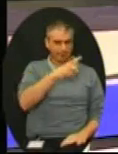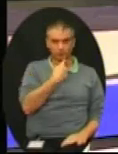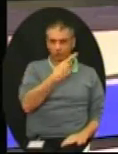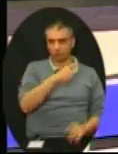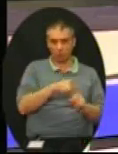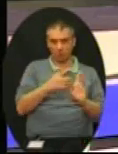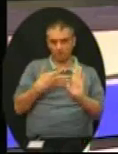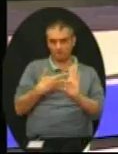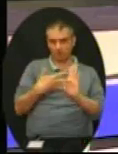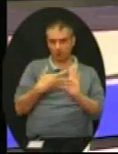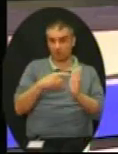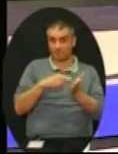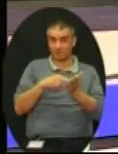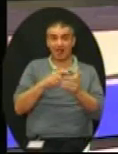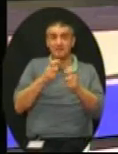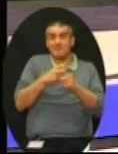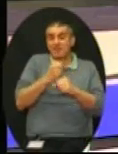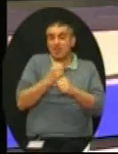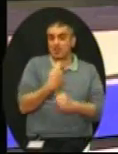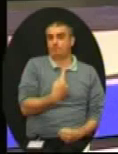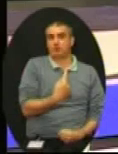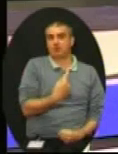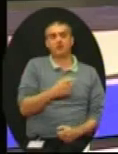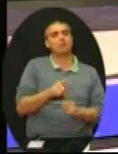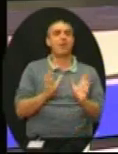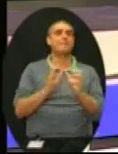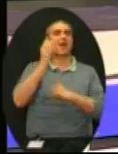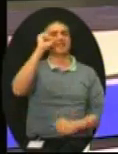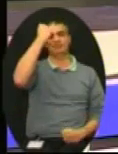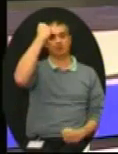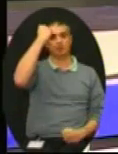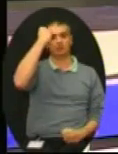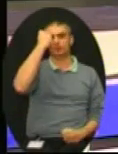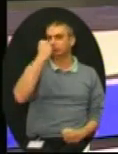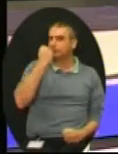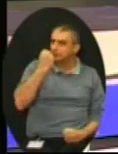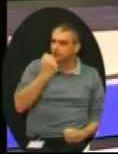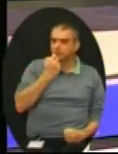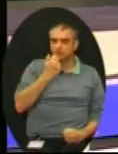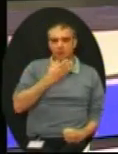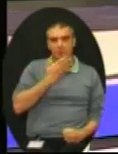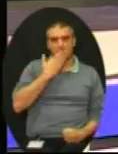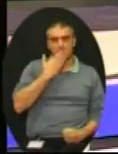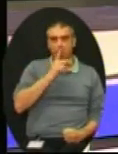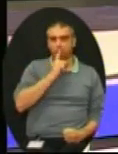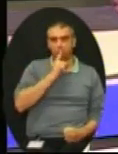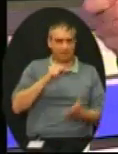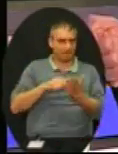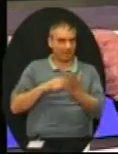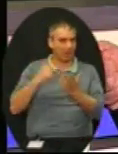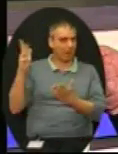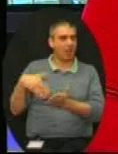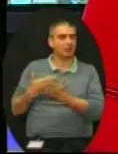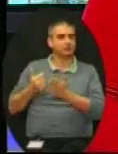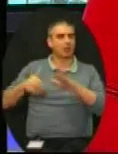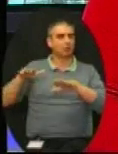ביקורת שלך נוכח העובדה שמפלגת העבודה, המחנה הציוני, אולי קצת שותק מדי נוכח ההצעה